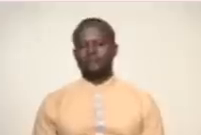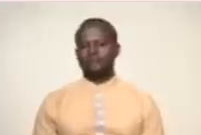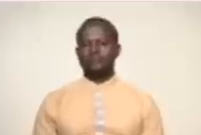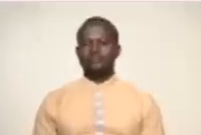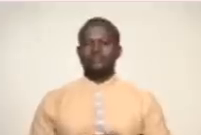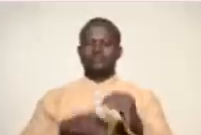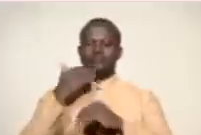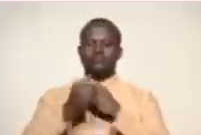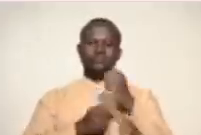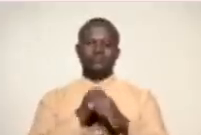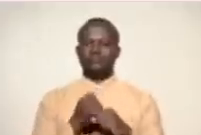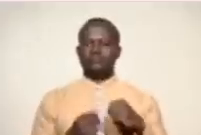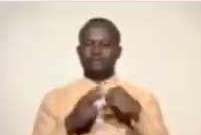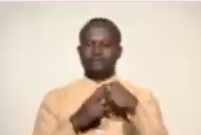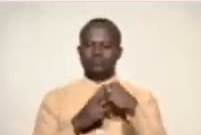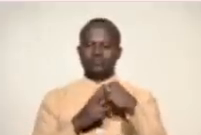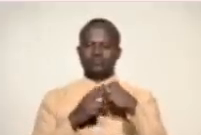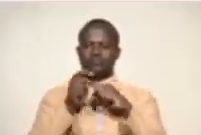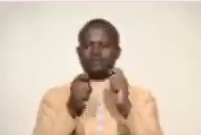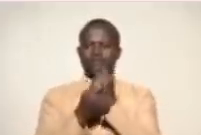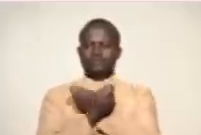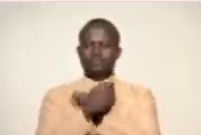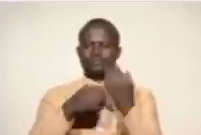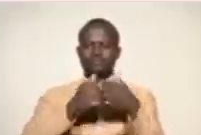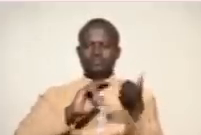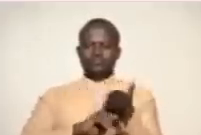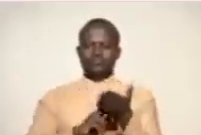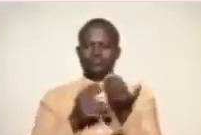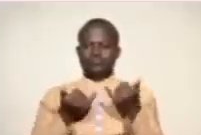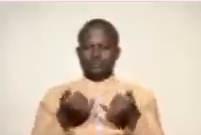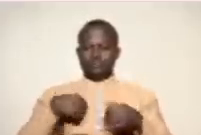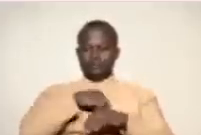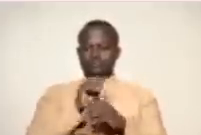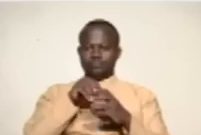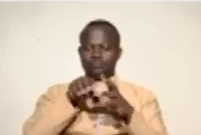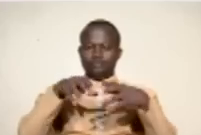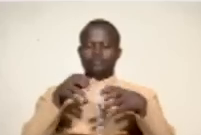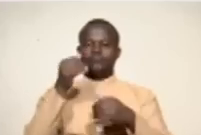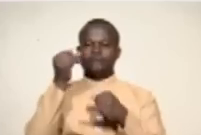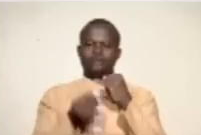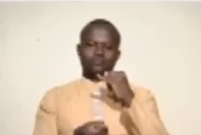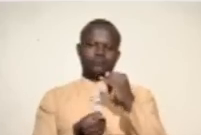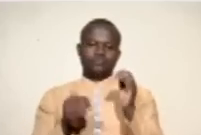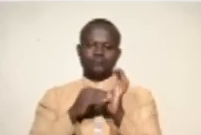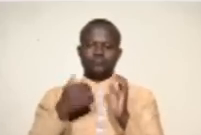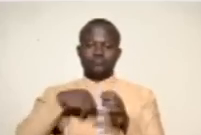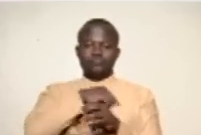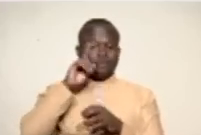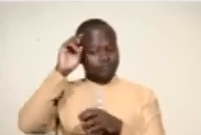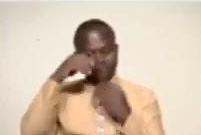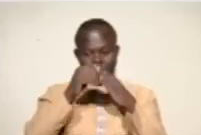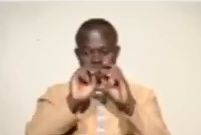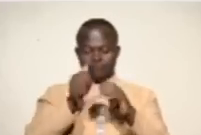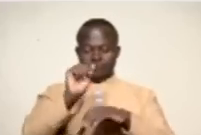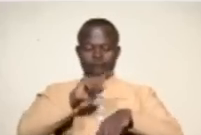nyuma y'imyaka igera hafi kuri irindwi aya mavugururwa yemejwe ubu tugeze mu cyiciro cya nyuma ndakeka ko ari